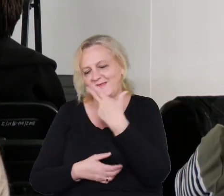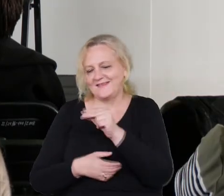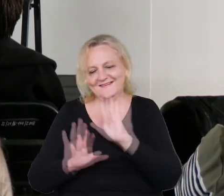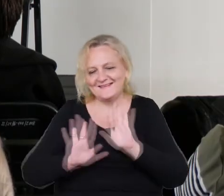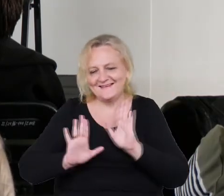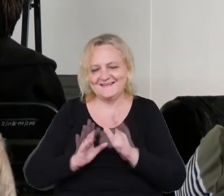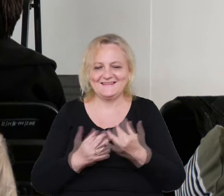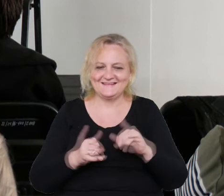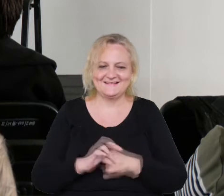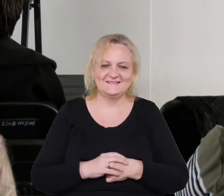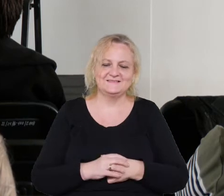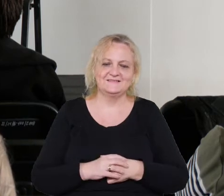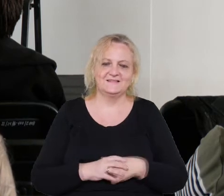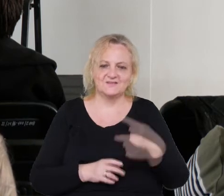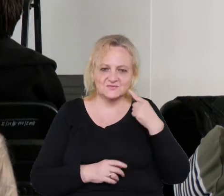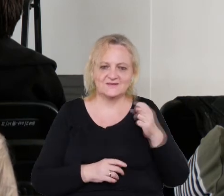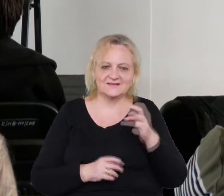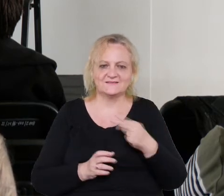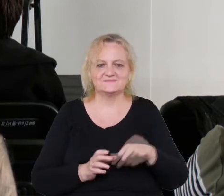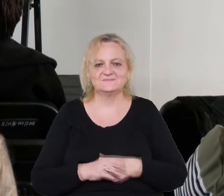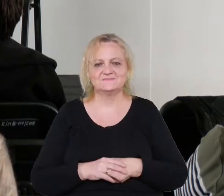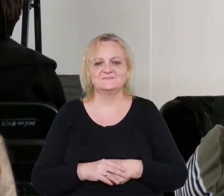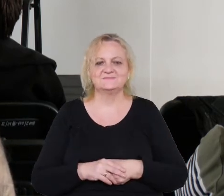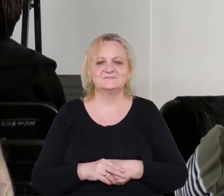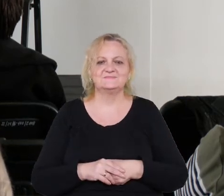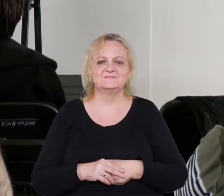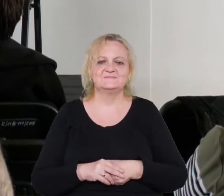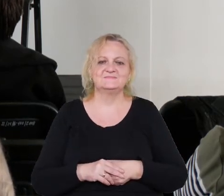ja nie wiem że nie słyszeli Mam nadzieję że słyszeli